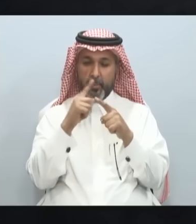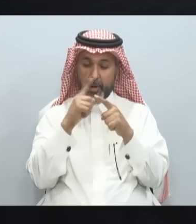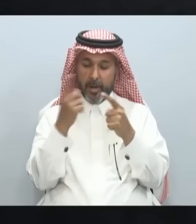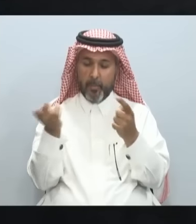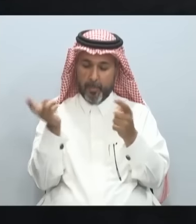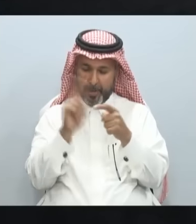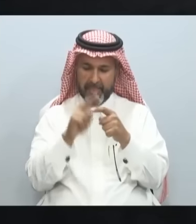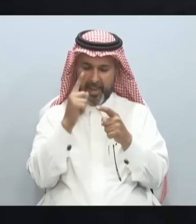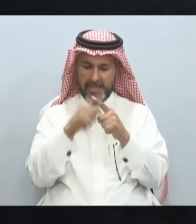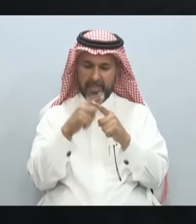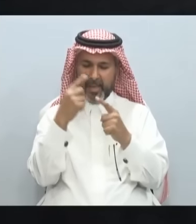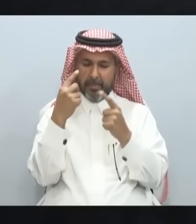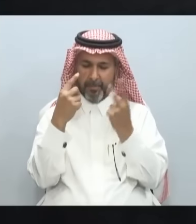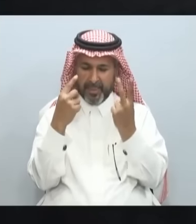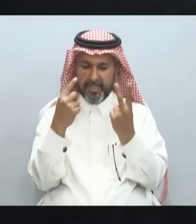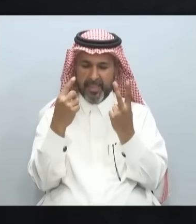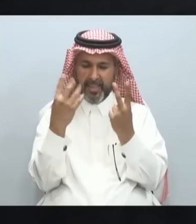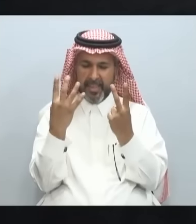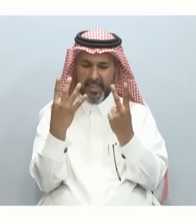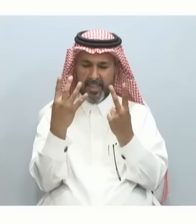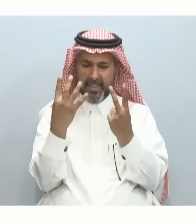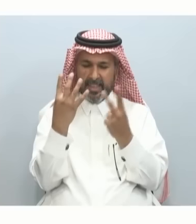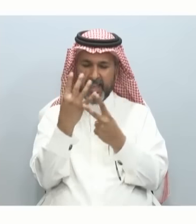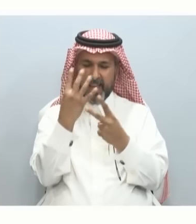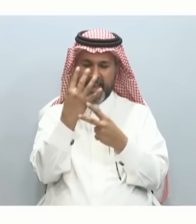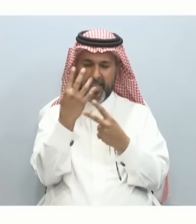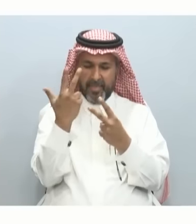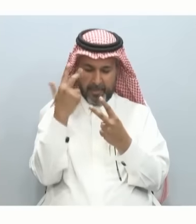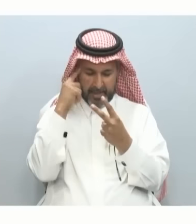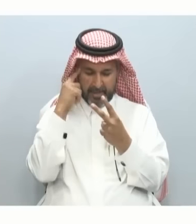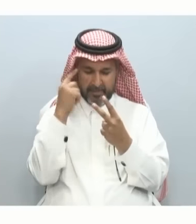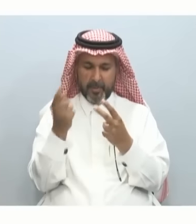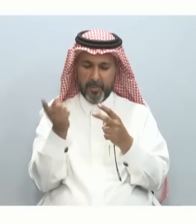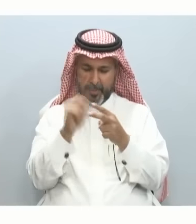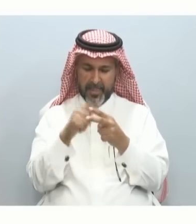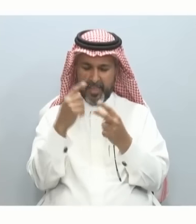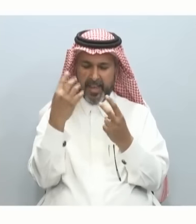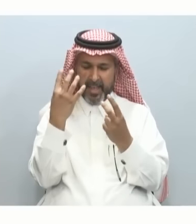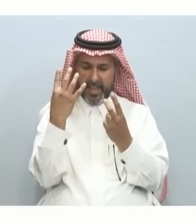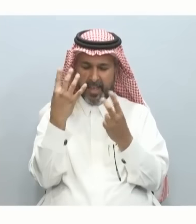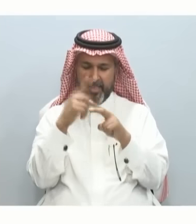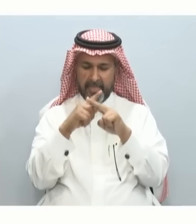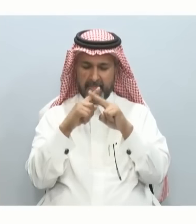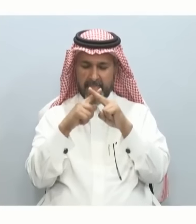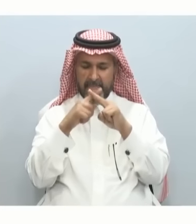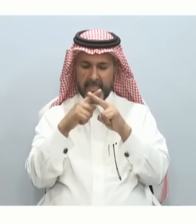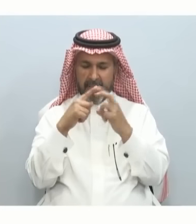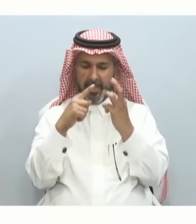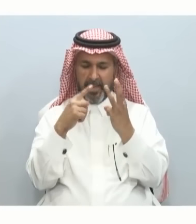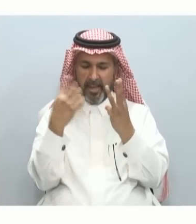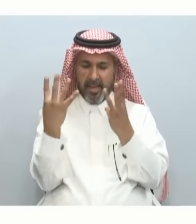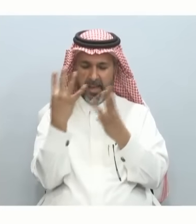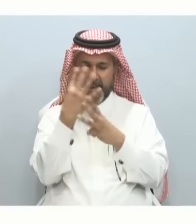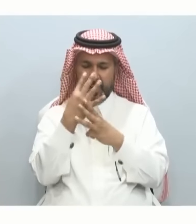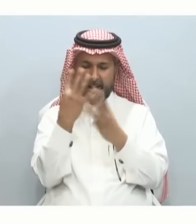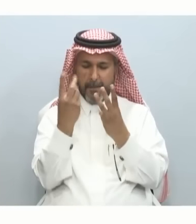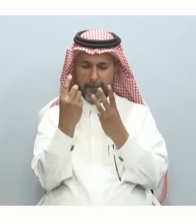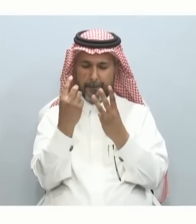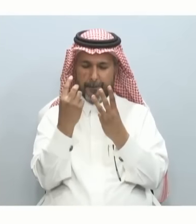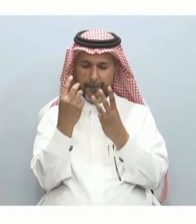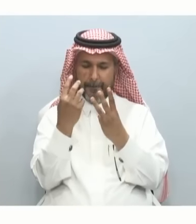وثلاثه واربعه وخمسه اذن اربعه ضرب واحد اربعه اربعه ضرب اثنين ثمانيه اربعه